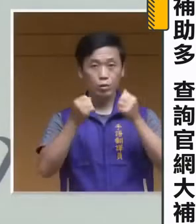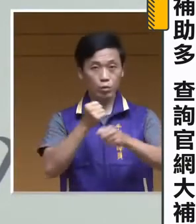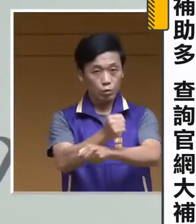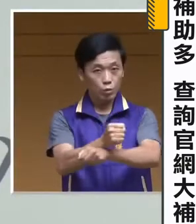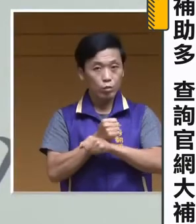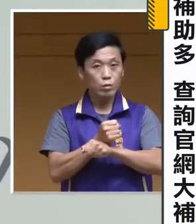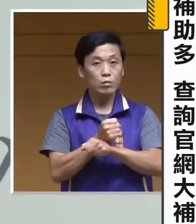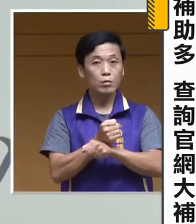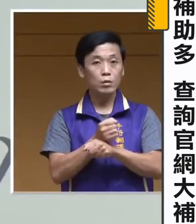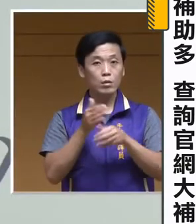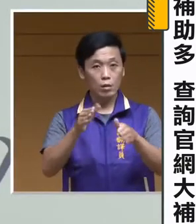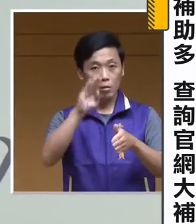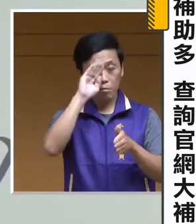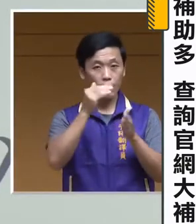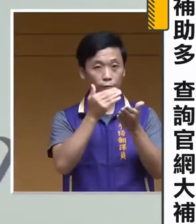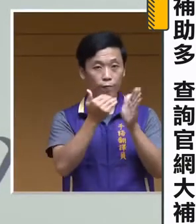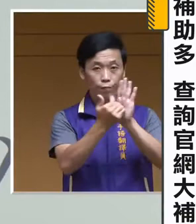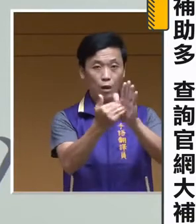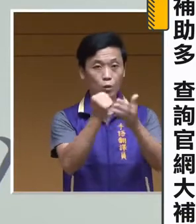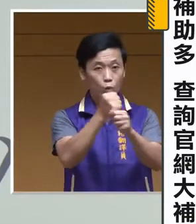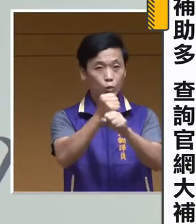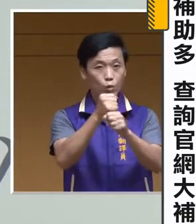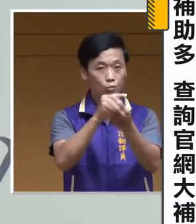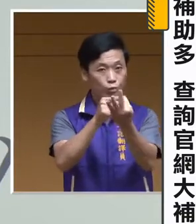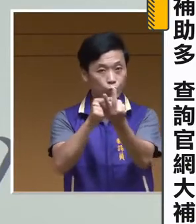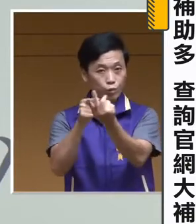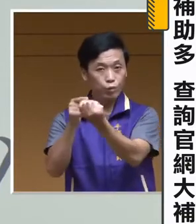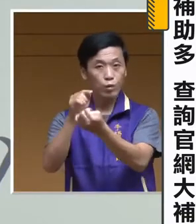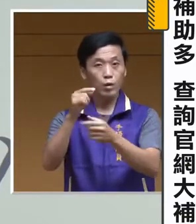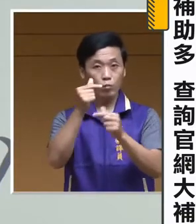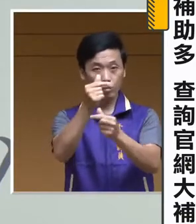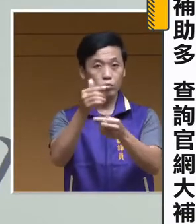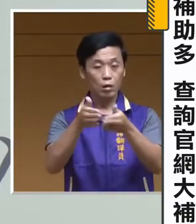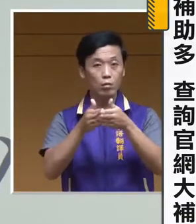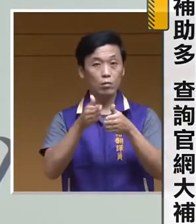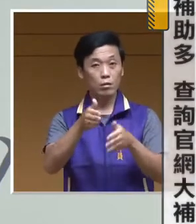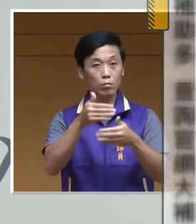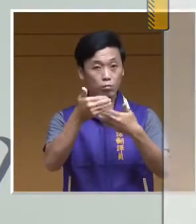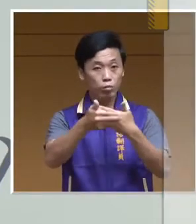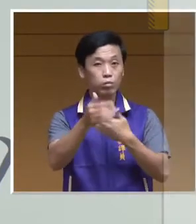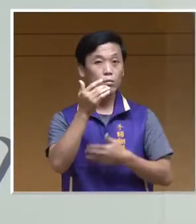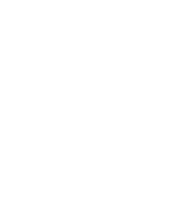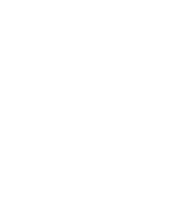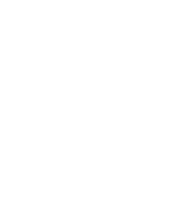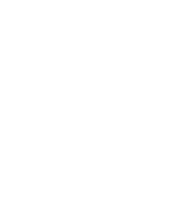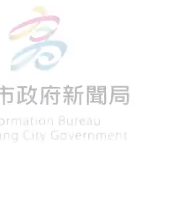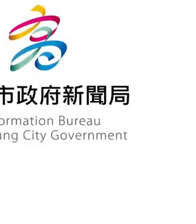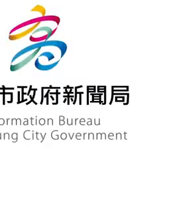时刻，唯有积极面对、理性因应，才能不被疫情击垮。